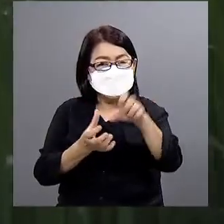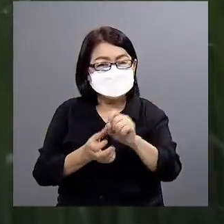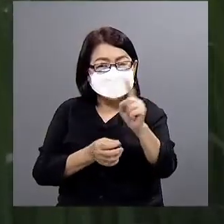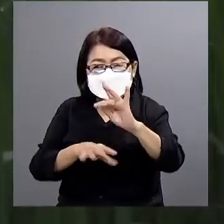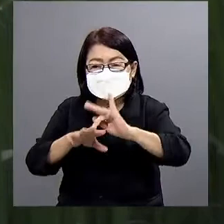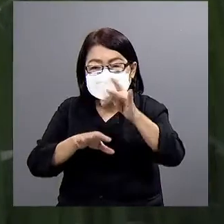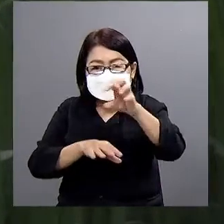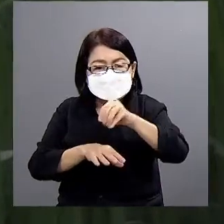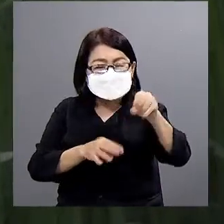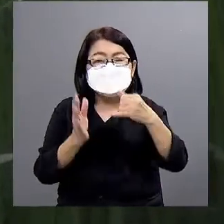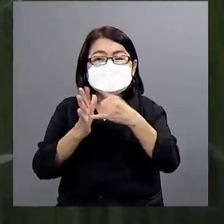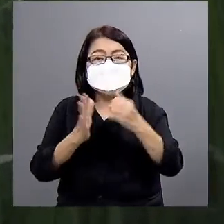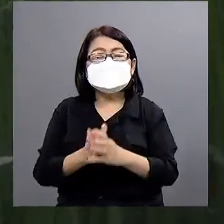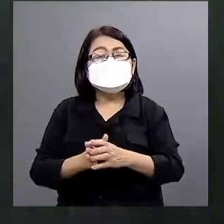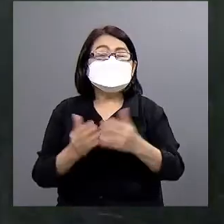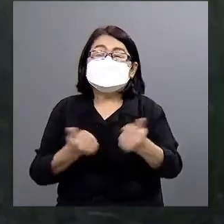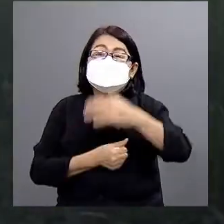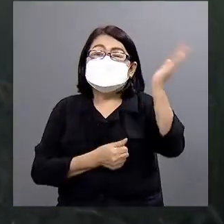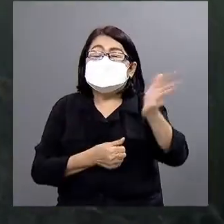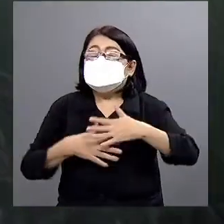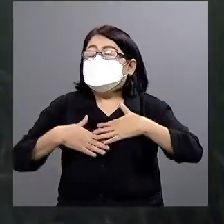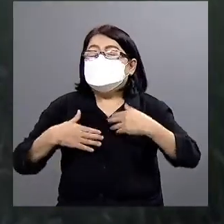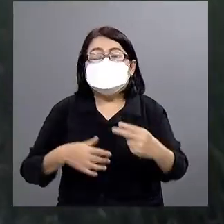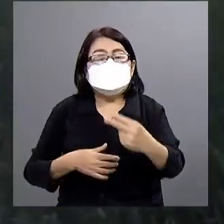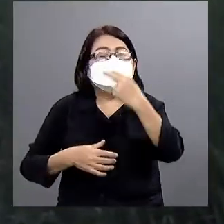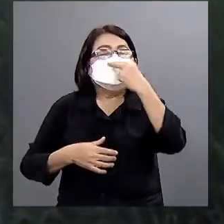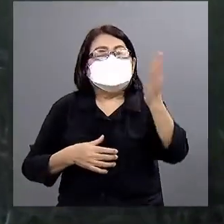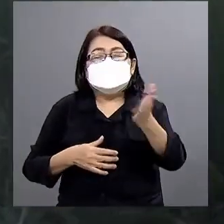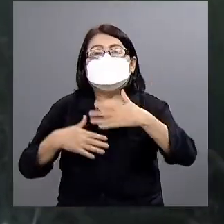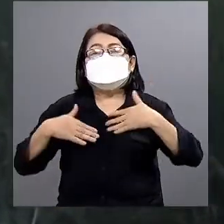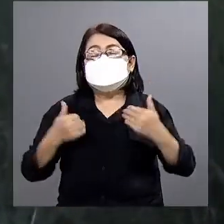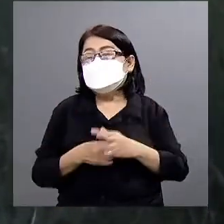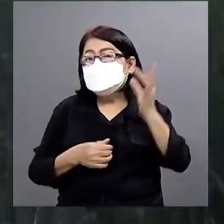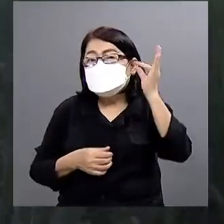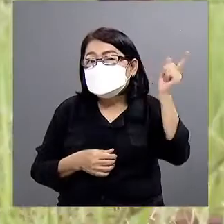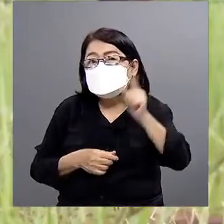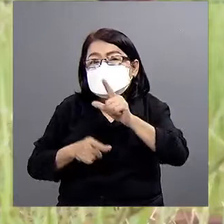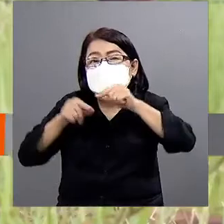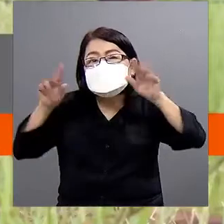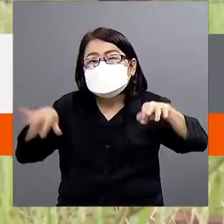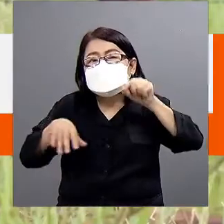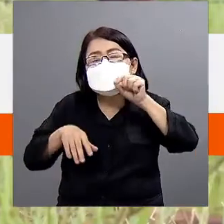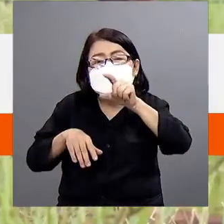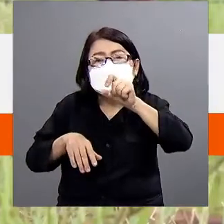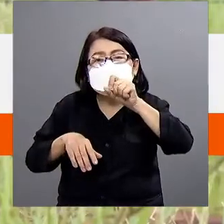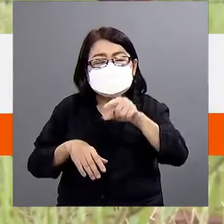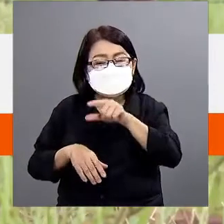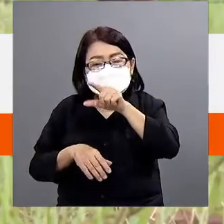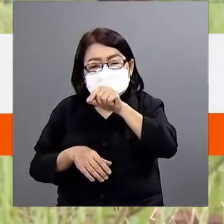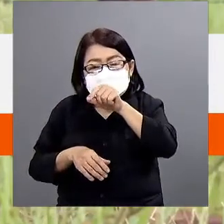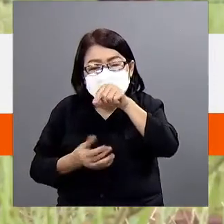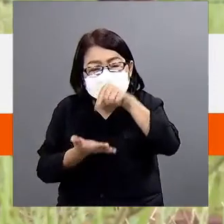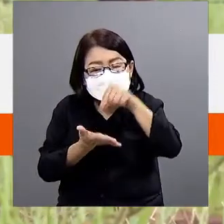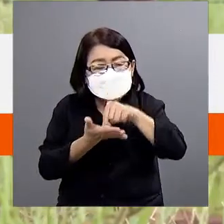บรรยากาศสดชื่นตอนเช้าได้ยินเสียงนกเสียงไก่เสียงกบมันรู้สึกว่าสบายใ